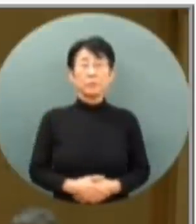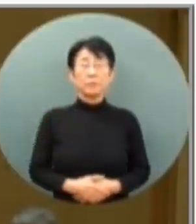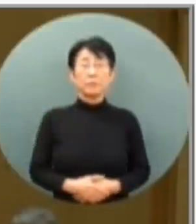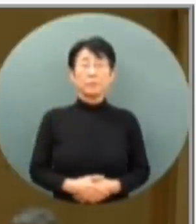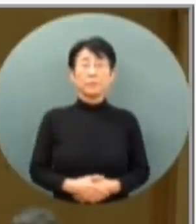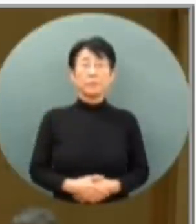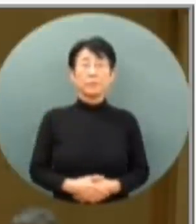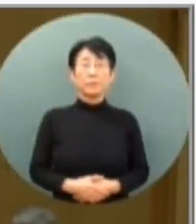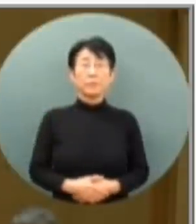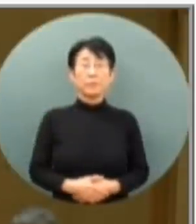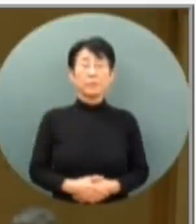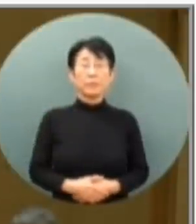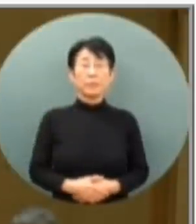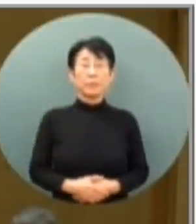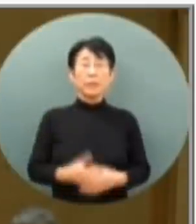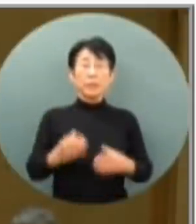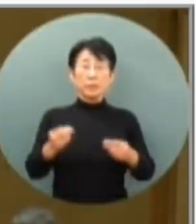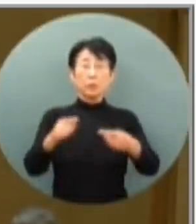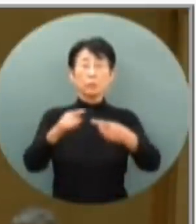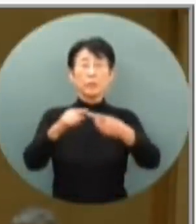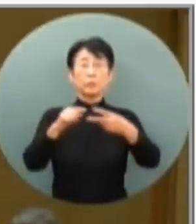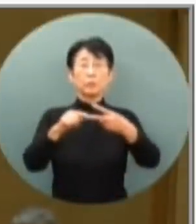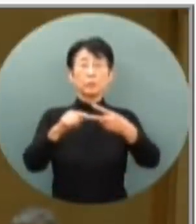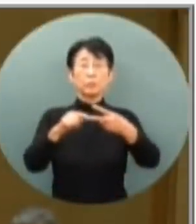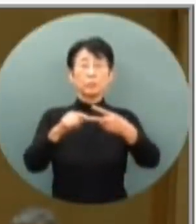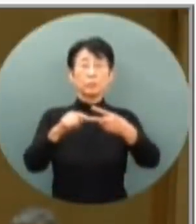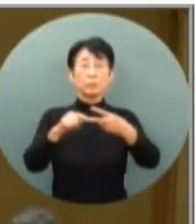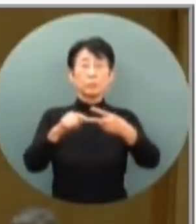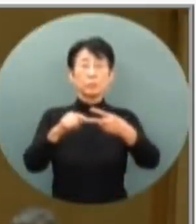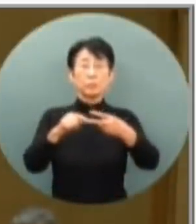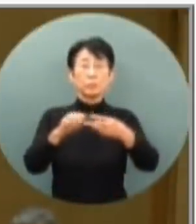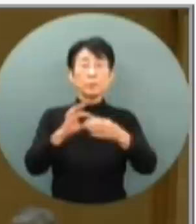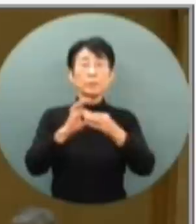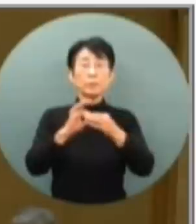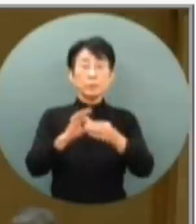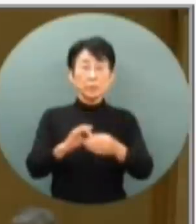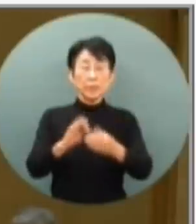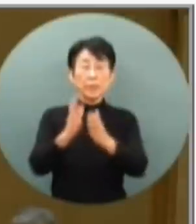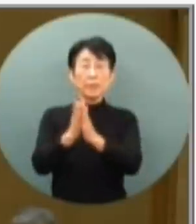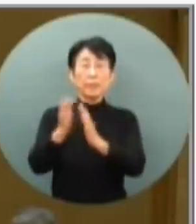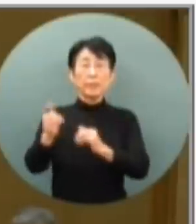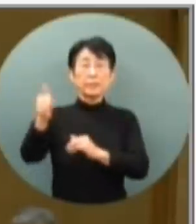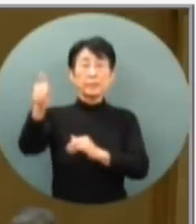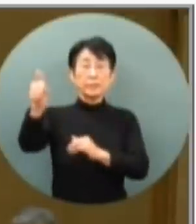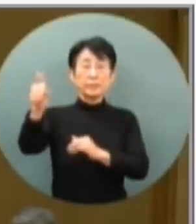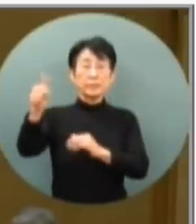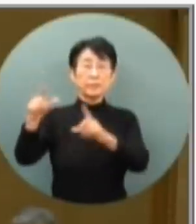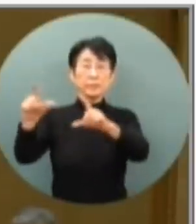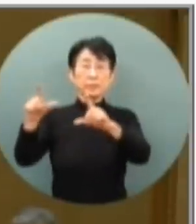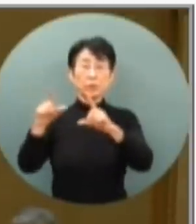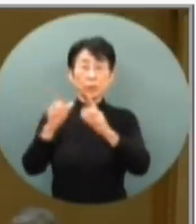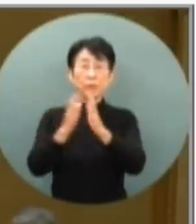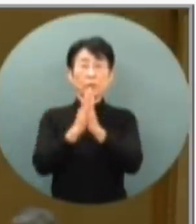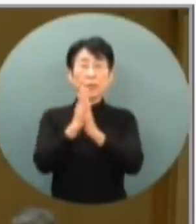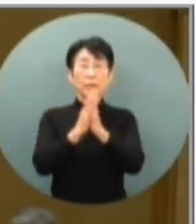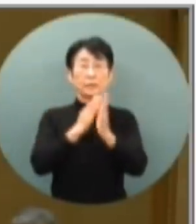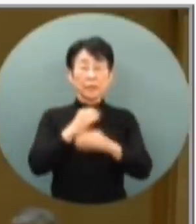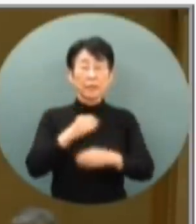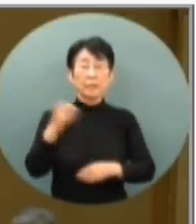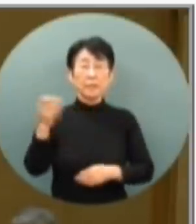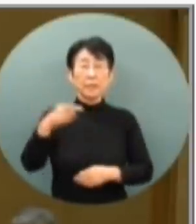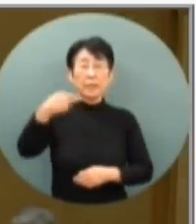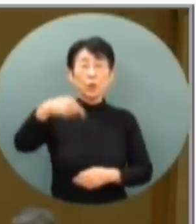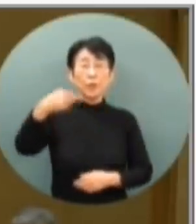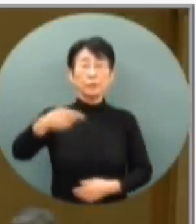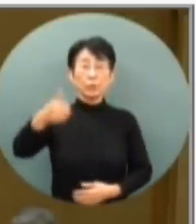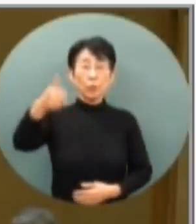以上2点について、知事には答弁をいただきたいというふうに思います。そして教育長、